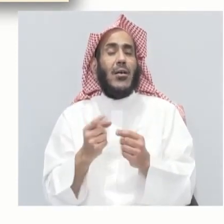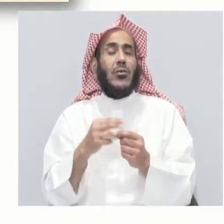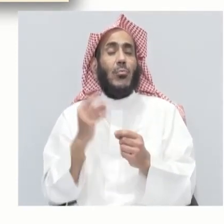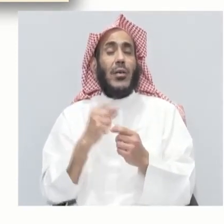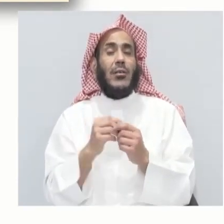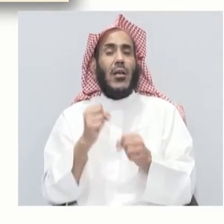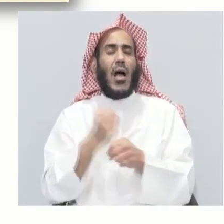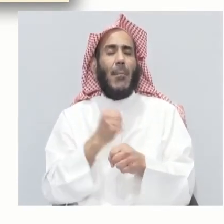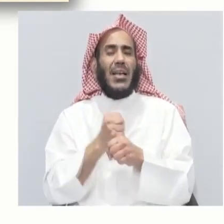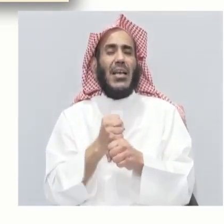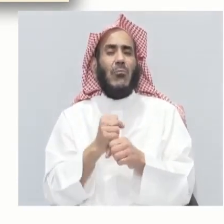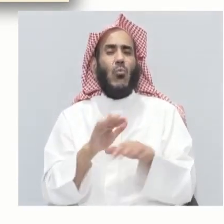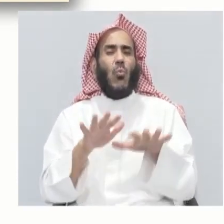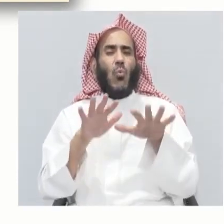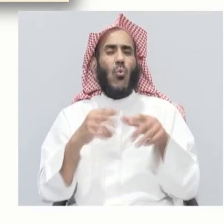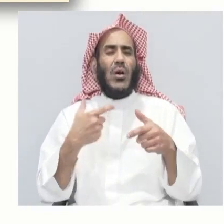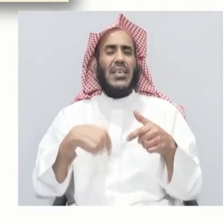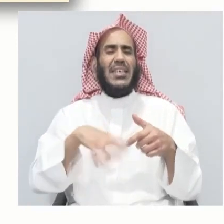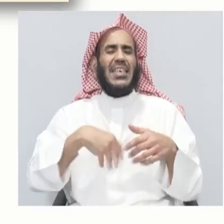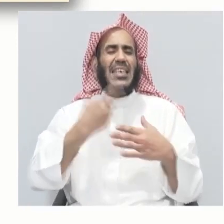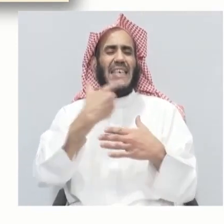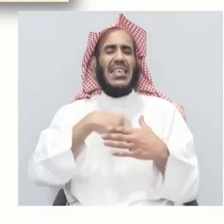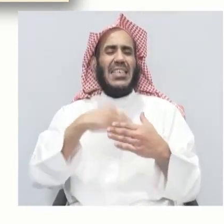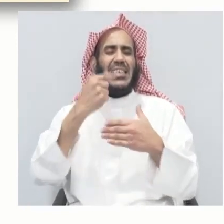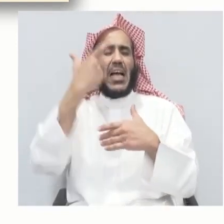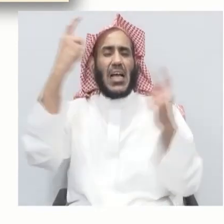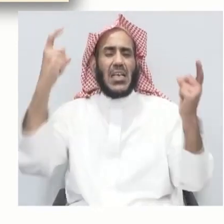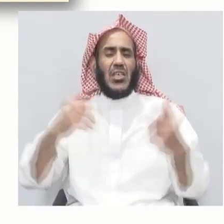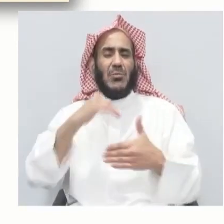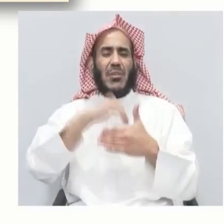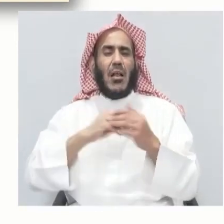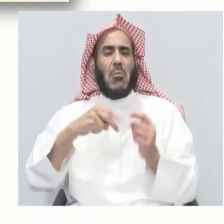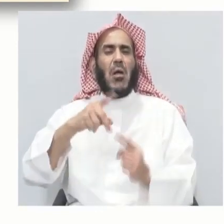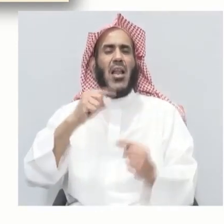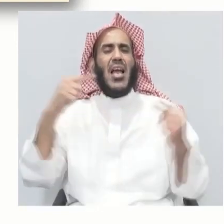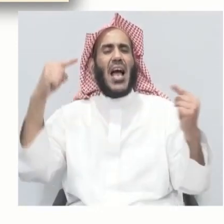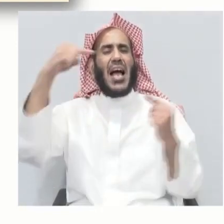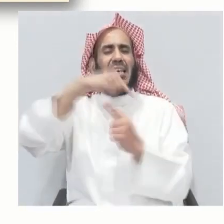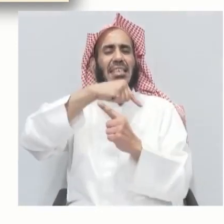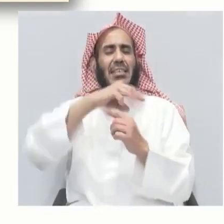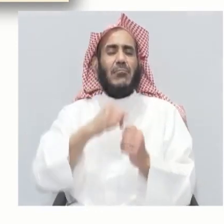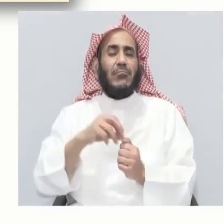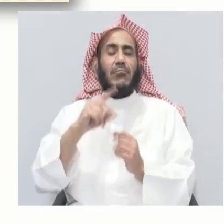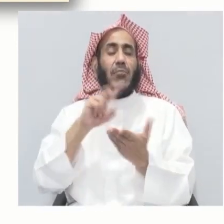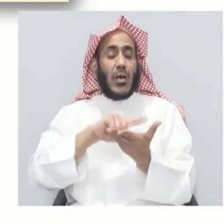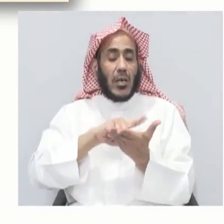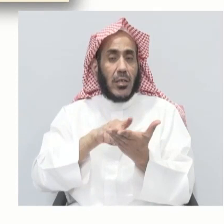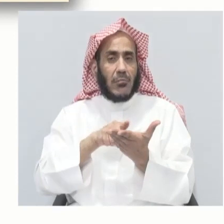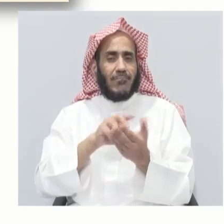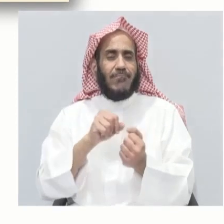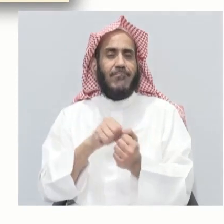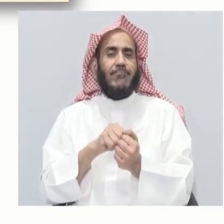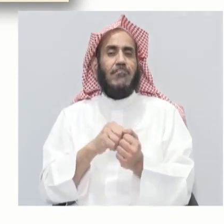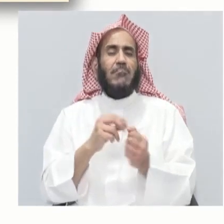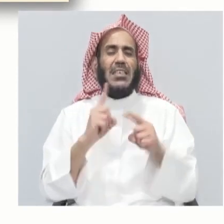عمليه يهبط فيها جميع احشاء الجسم باتجاه الاسفل كانها عمليه عكسيه فقراء الميزان تتذكر عباره